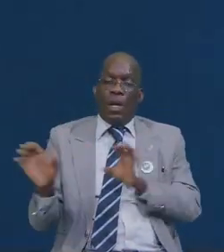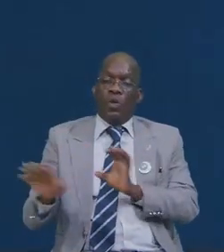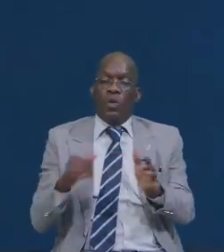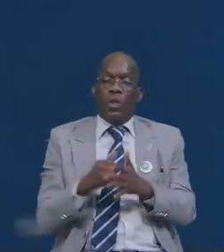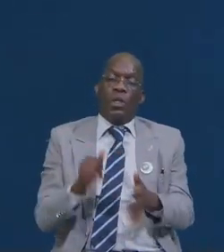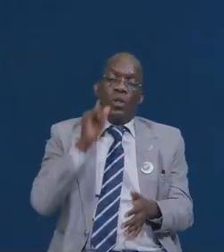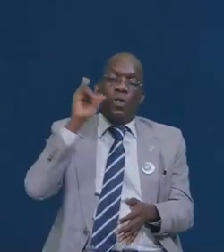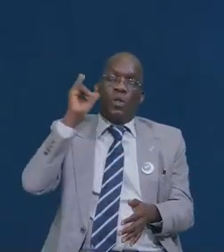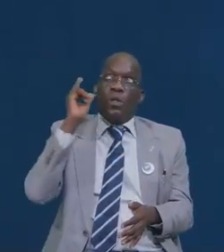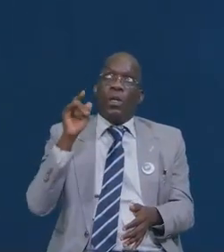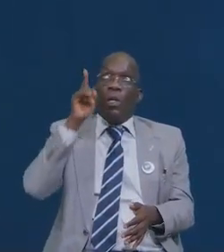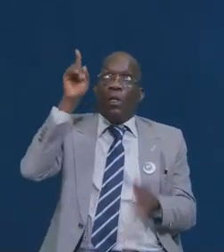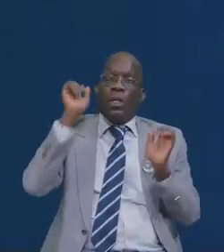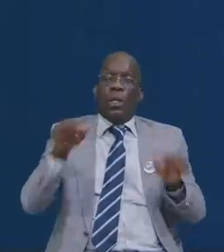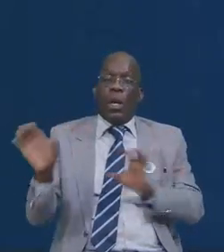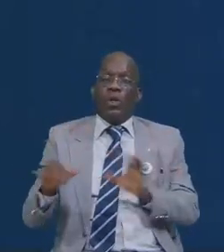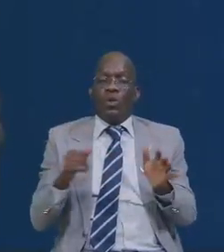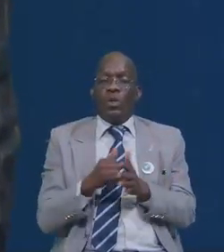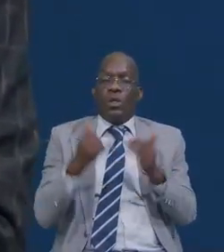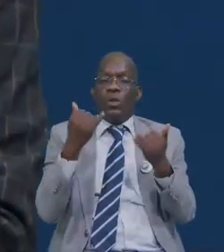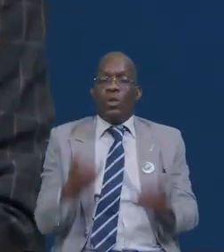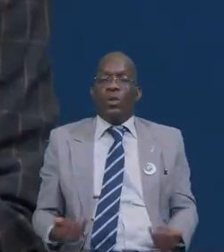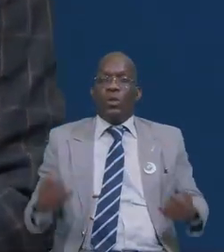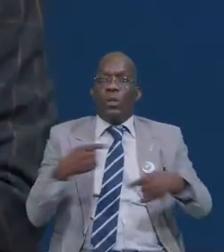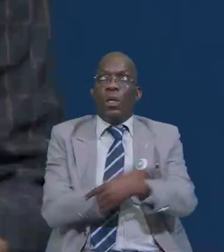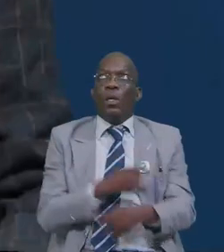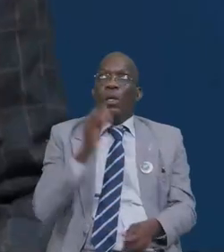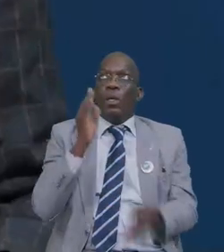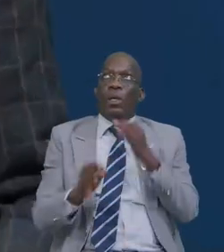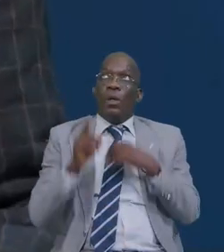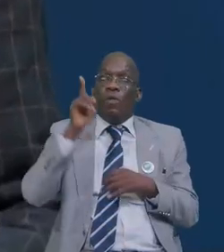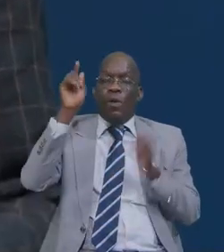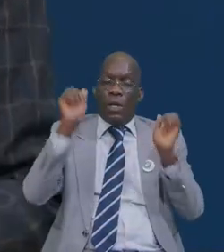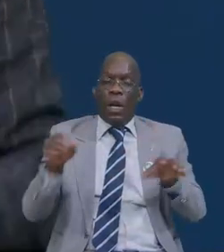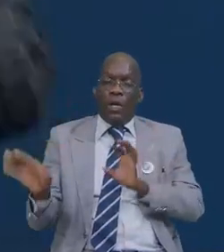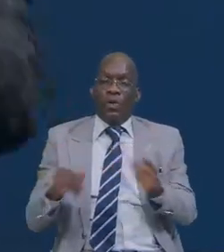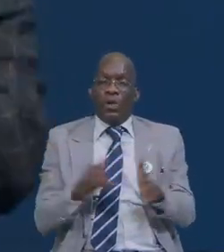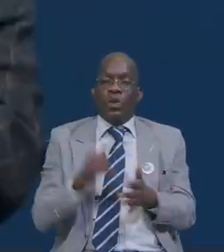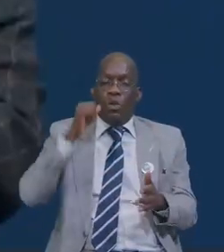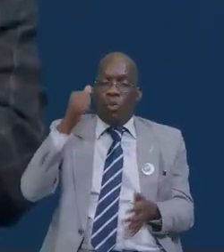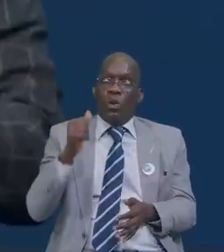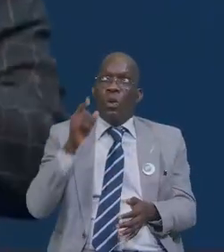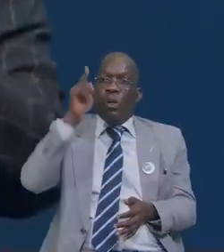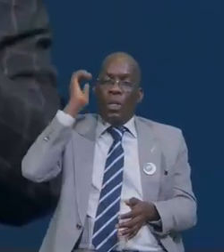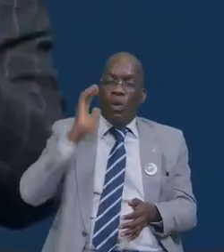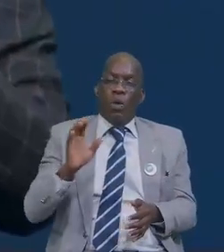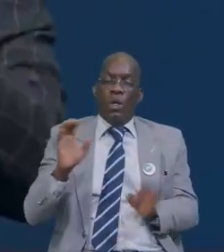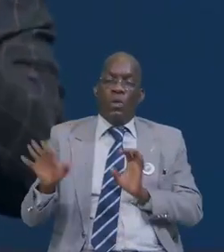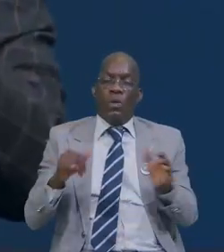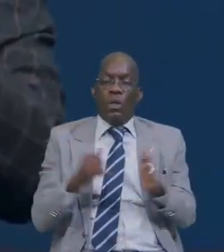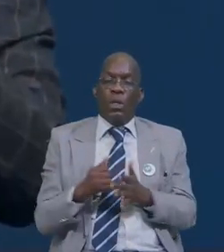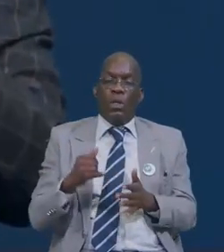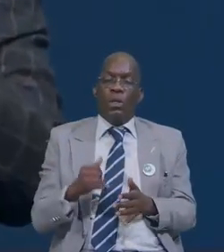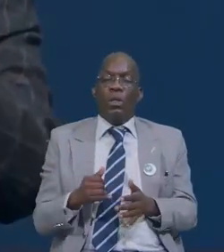pu le faire hier, il peut le faire aujourd'hui. S'il peut le faire demain, il peut le faire aujourd'hui.